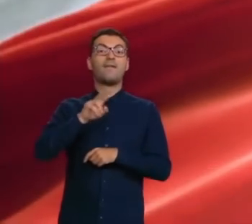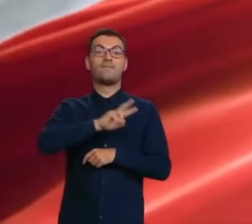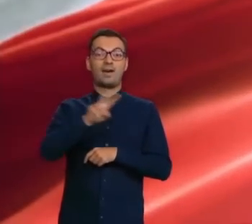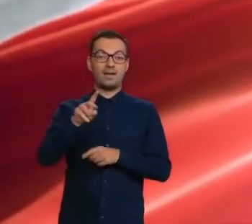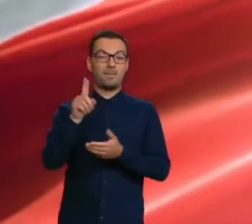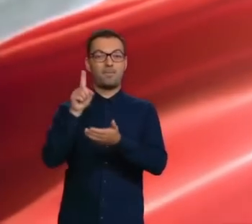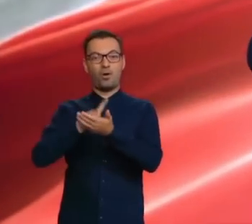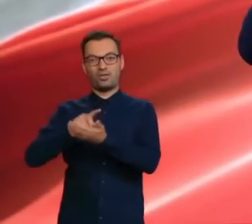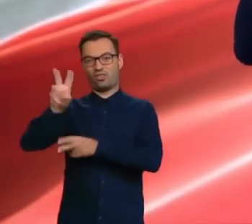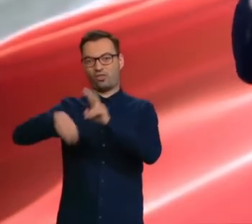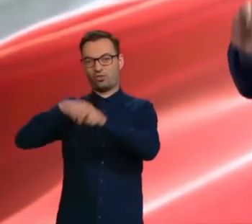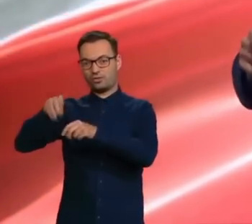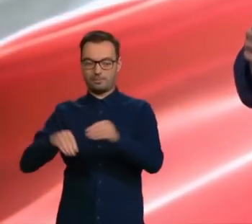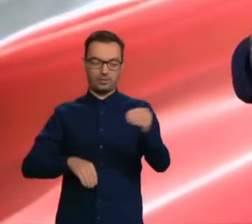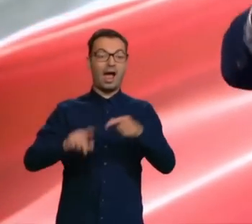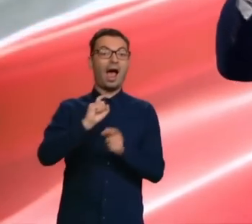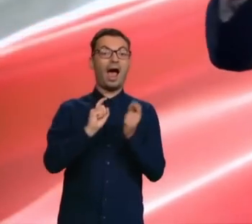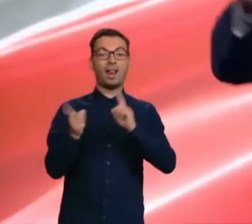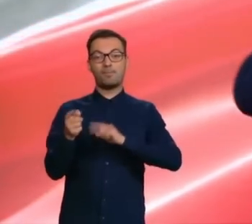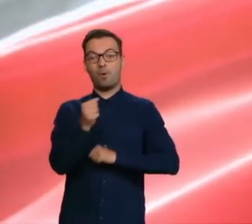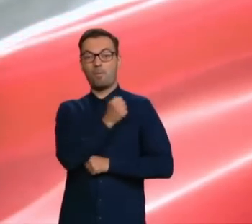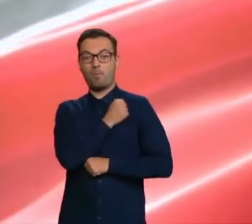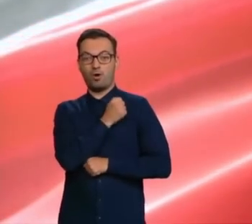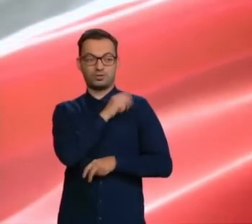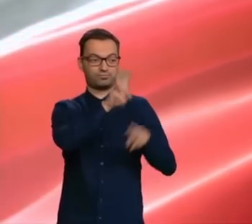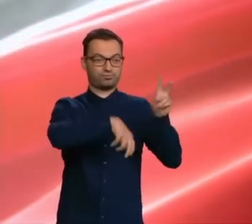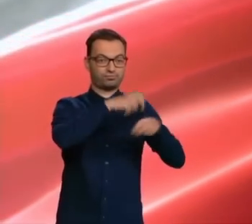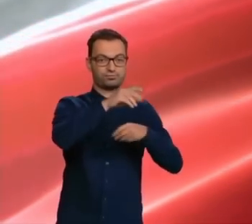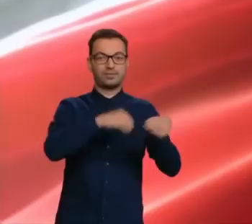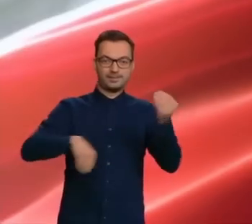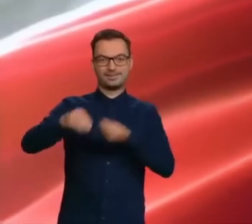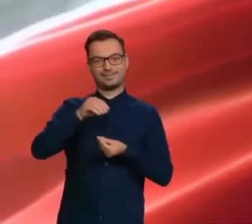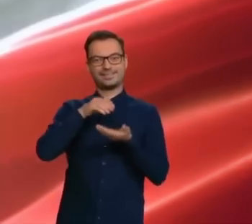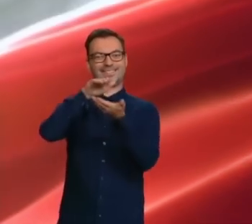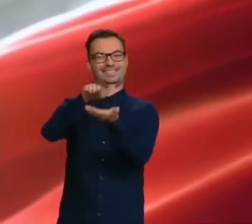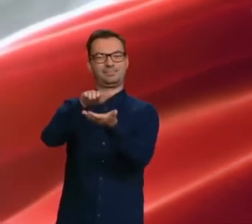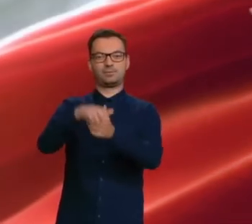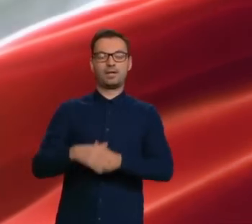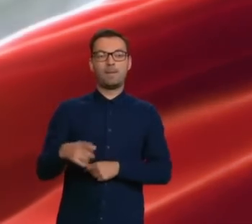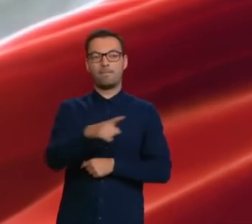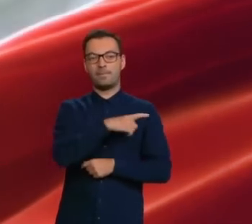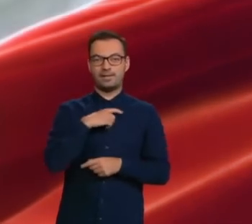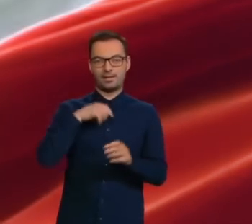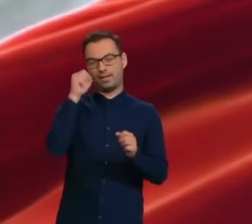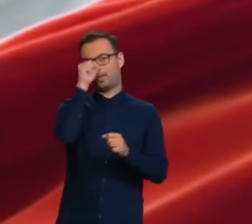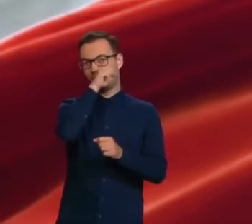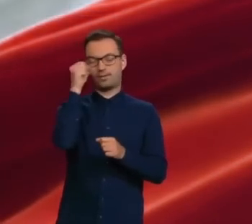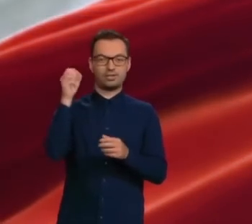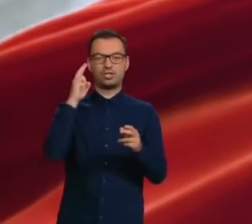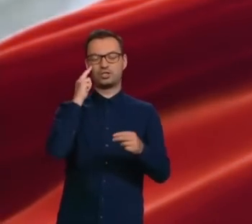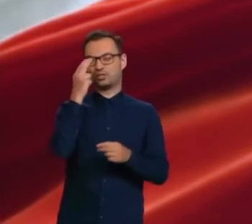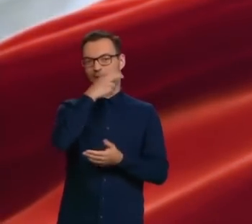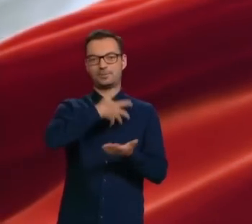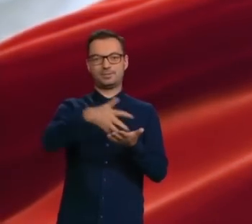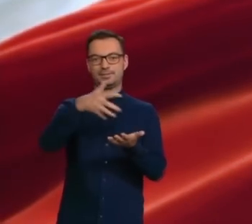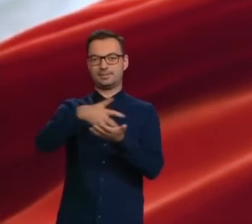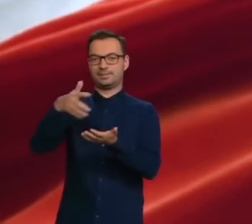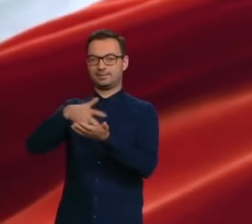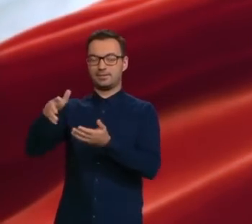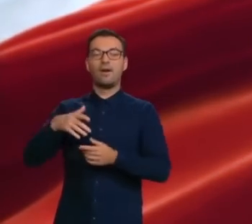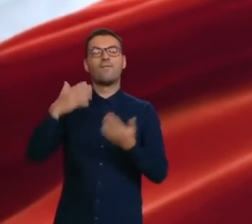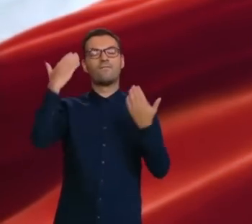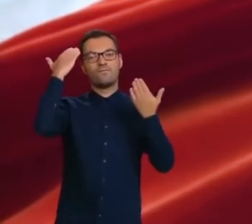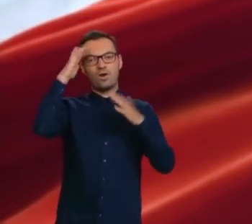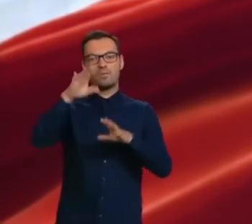albo z pożyczek, które zaciągną na wasze dzieci. My zamiast rozdawać na ślepo, również tym, którzy lubią jazdę na gapę,